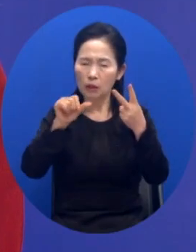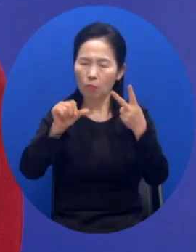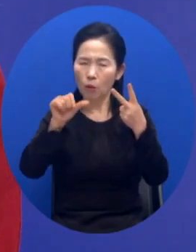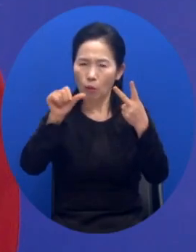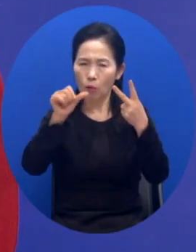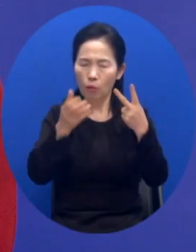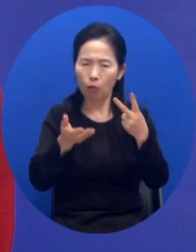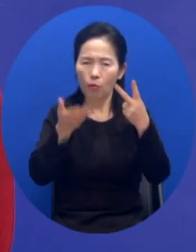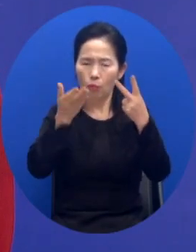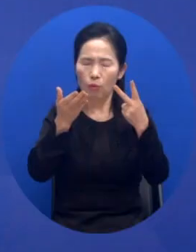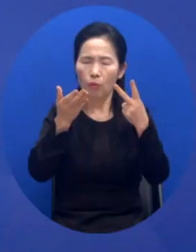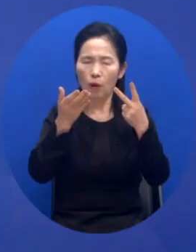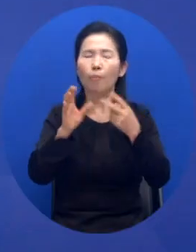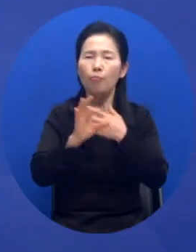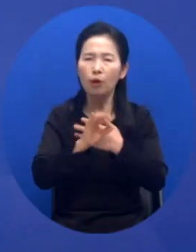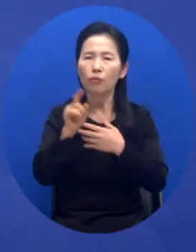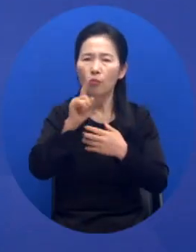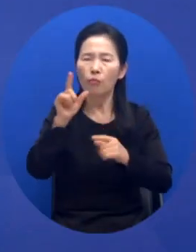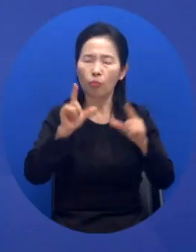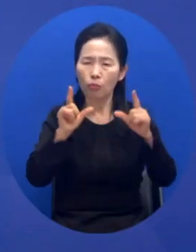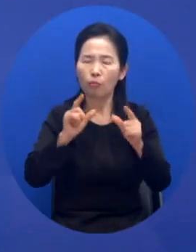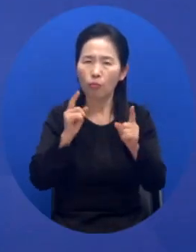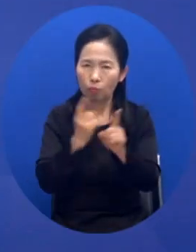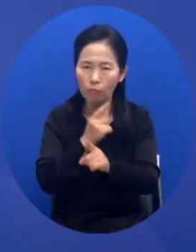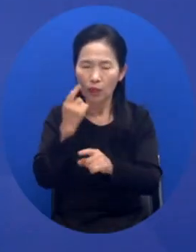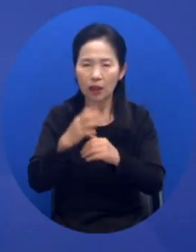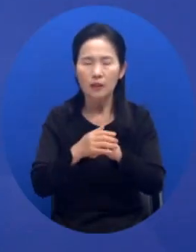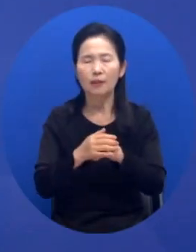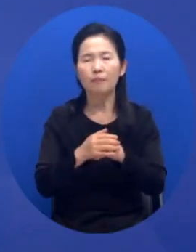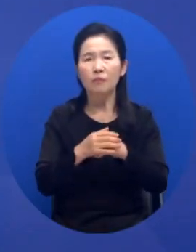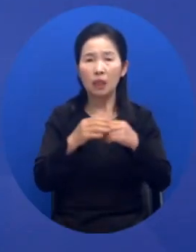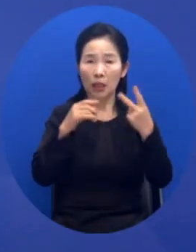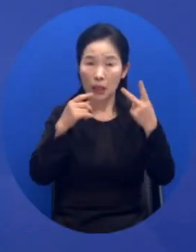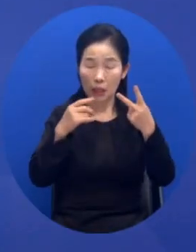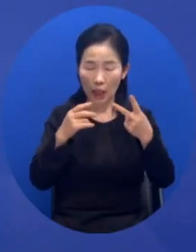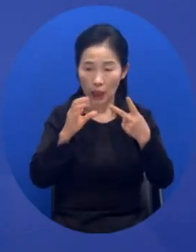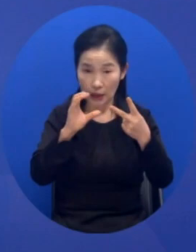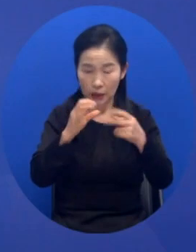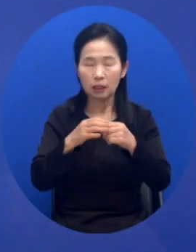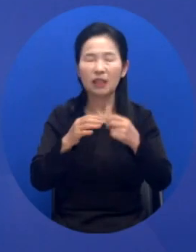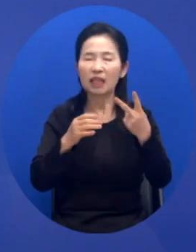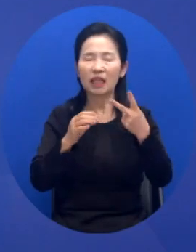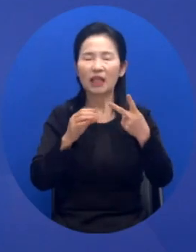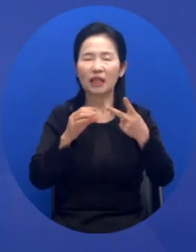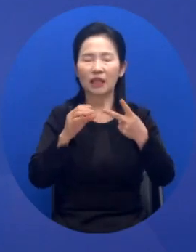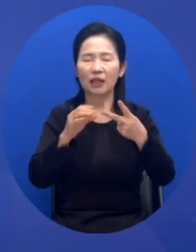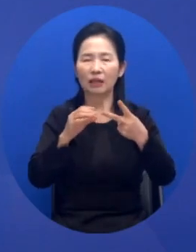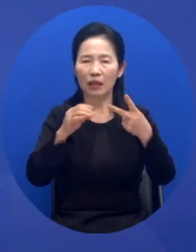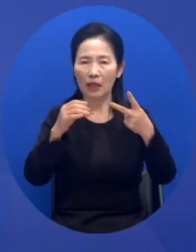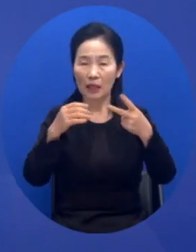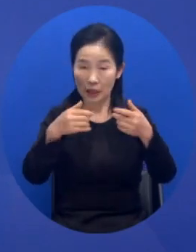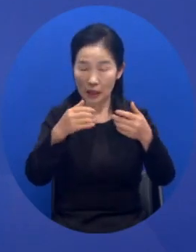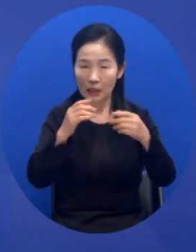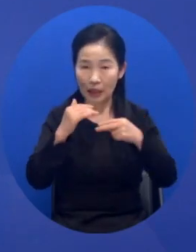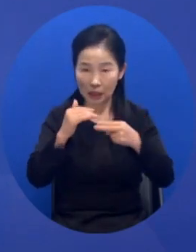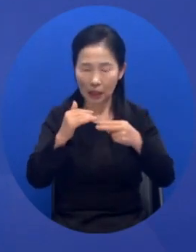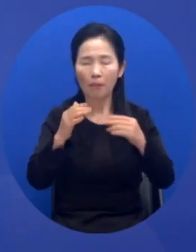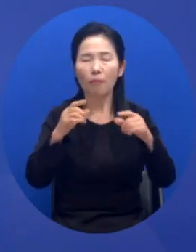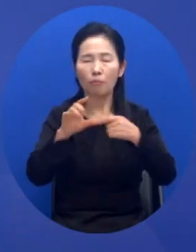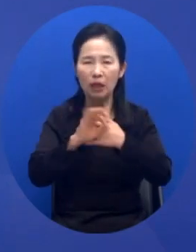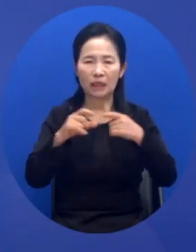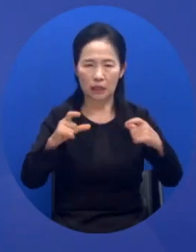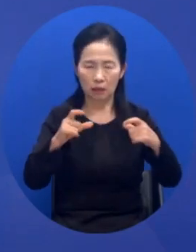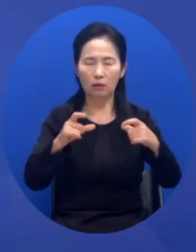생겨요 2단계까지 이제 지역별 유행 단계인데 요 1.5 단계부터 는 이제 전국적 유행 단계가 됩니다 그래서 2.5